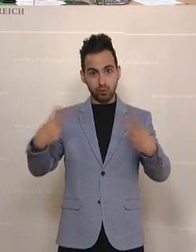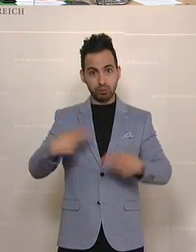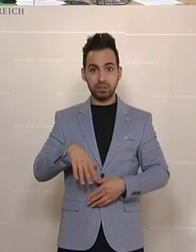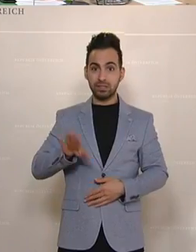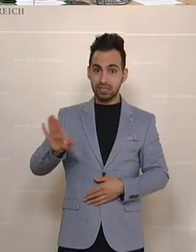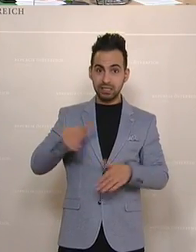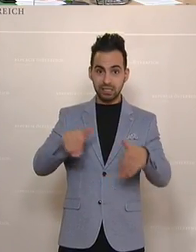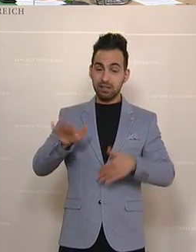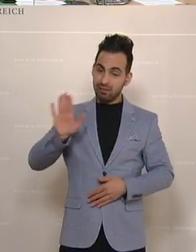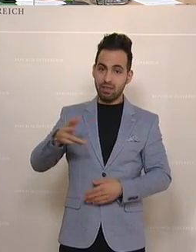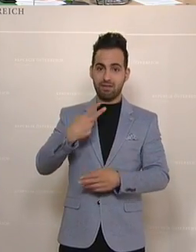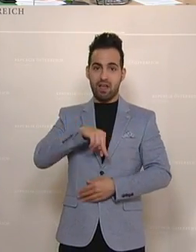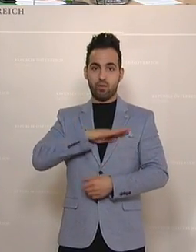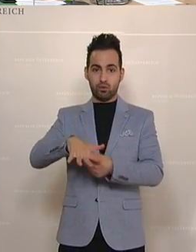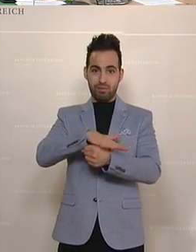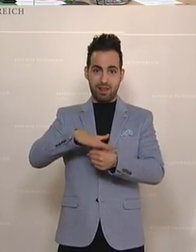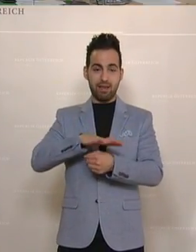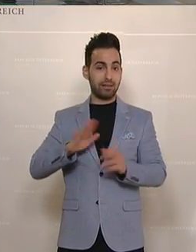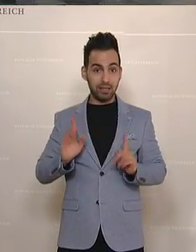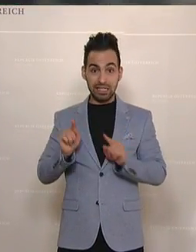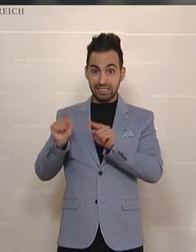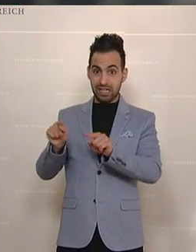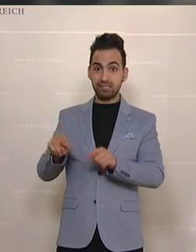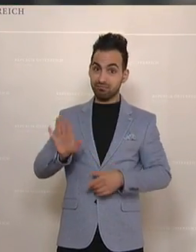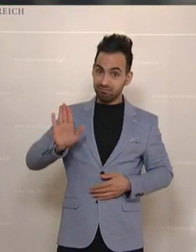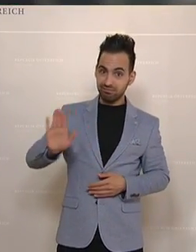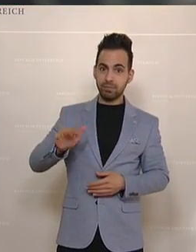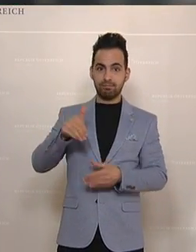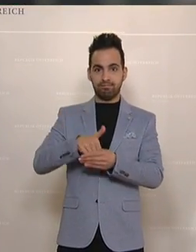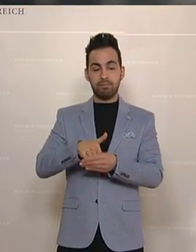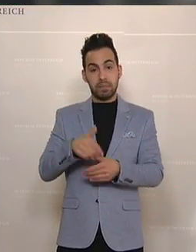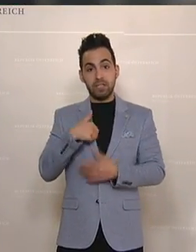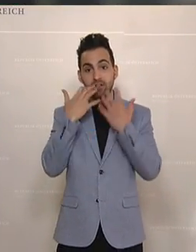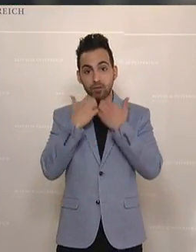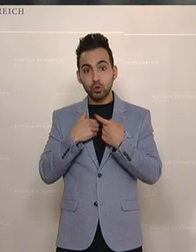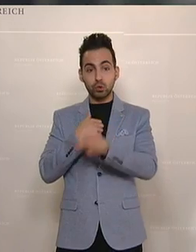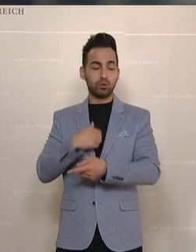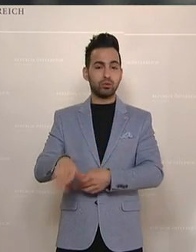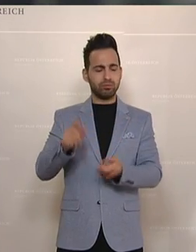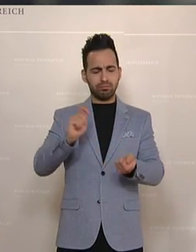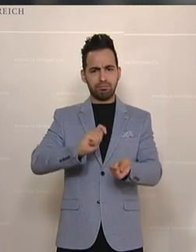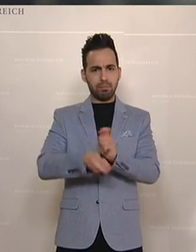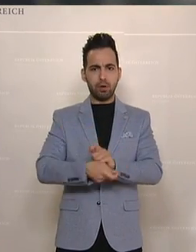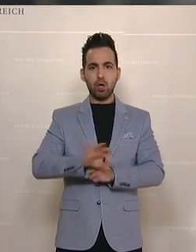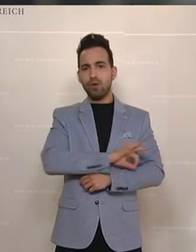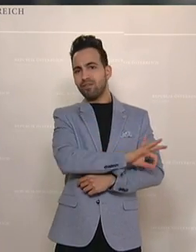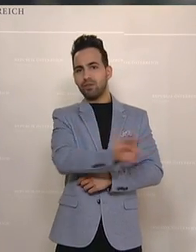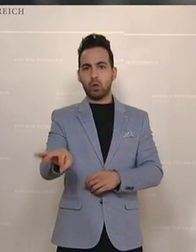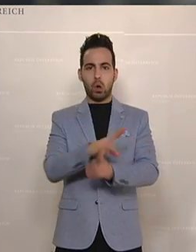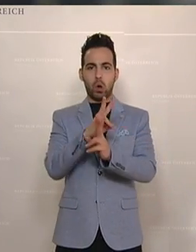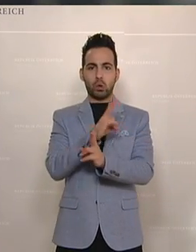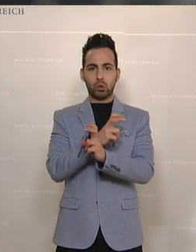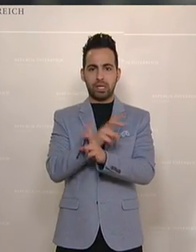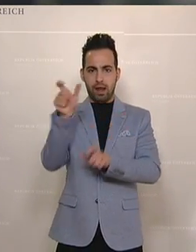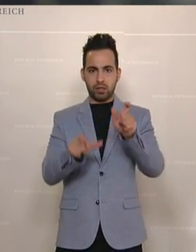Ihr Verantwortungsbereich, Ihr Aufgabenbereich und das wäre der Bereich, wo ich mir wünschen würde, dass Sie schleunigst im Sinne der Österreicher und